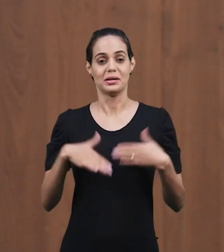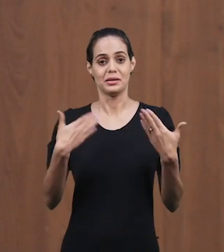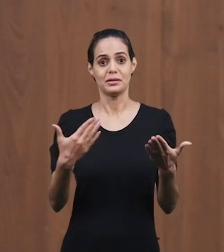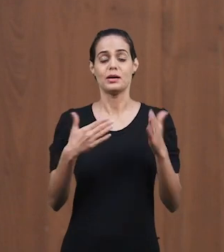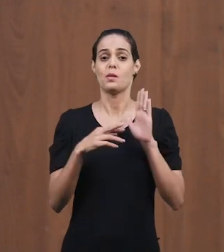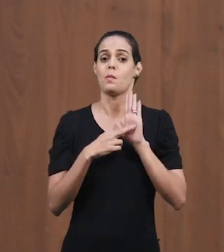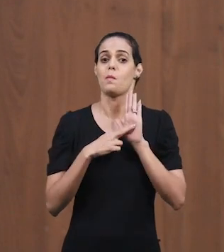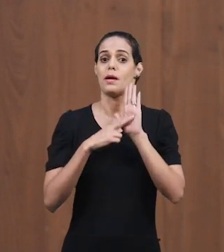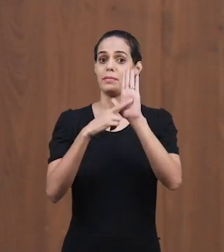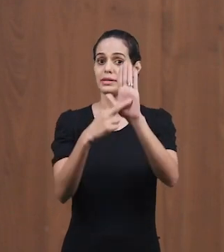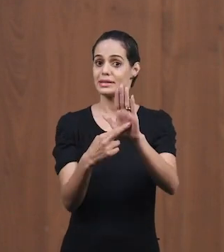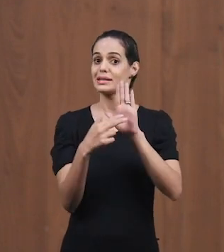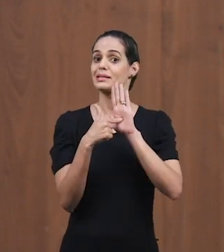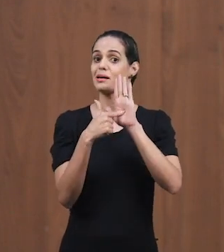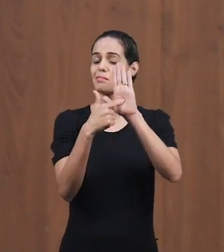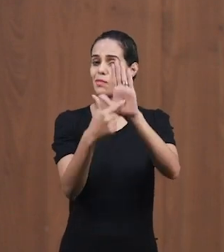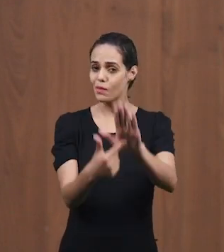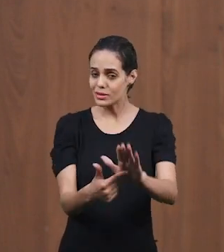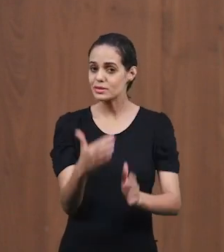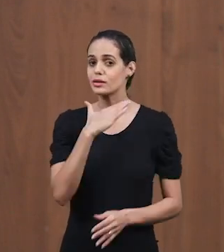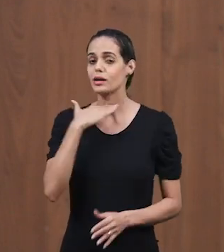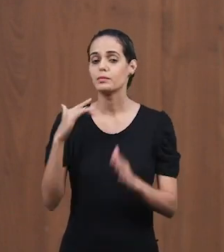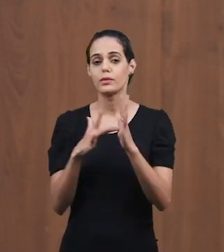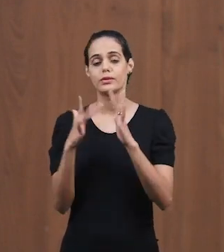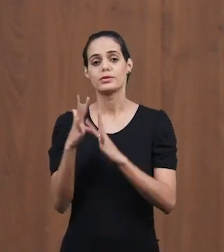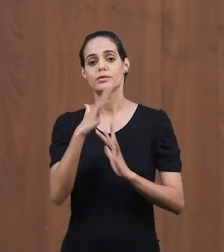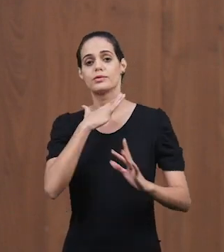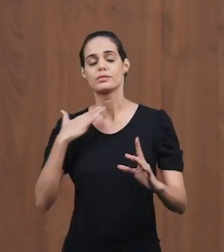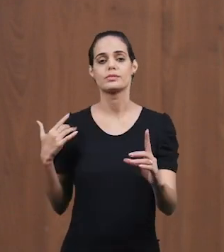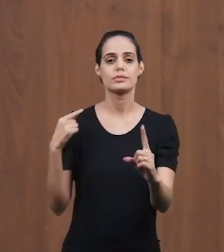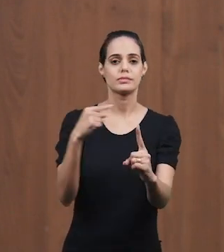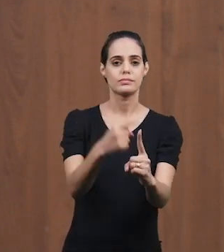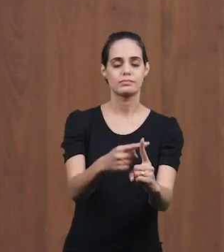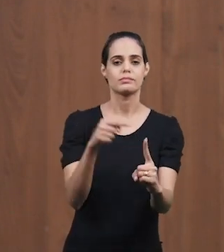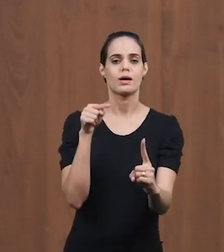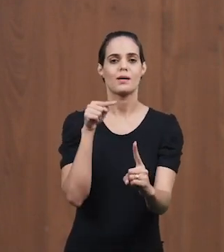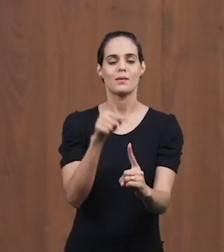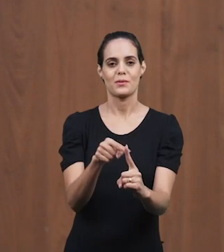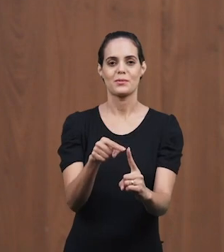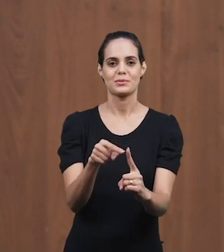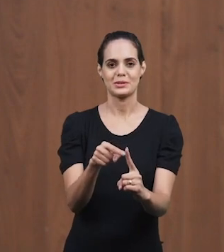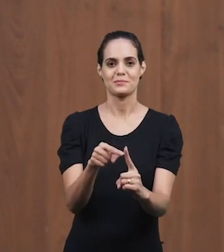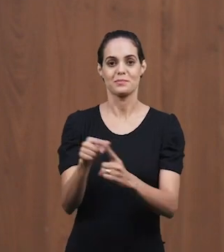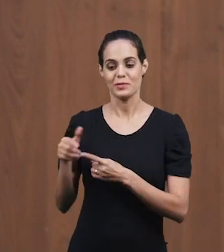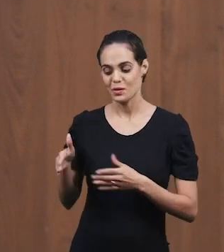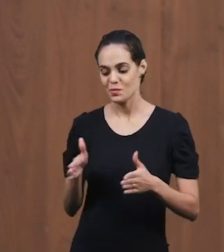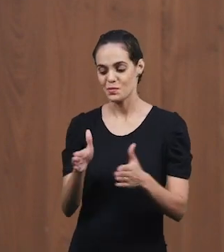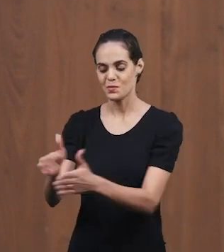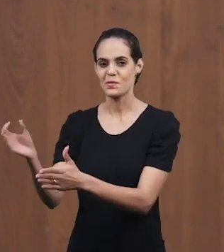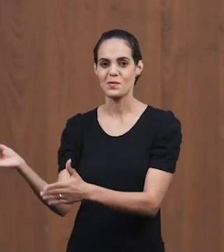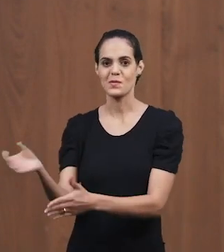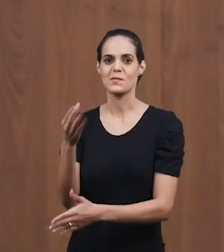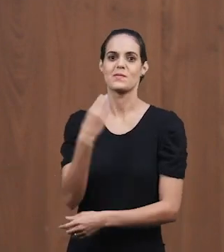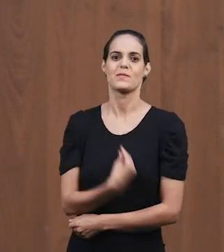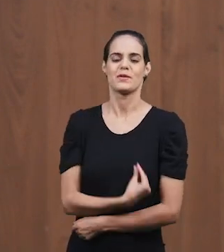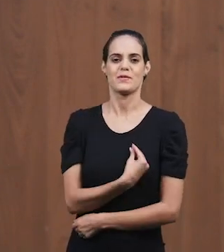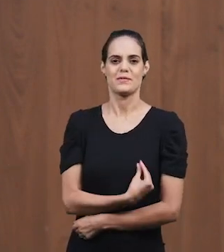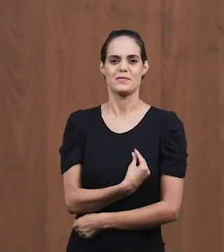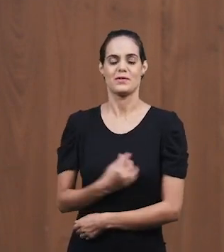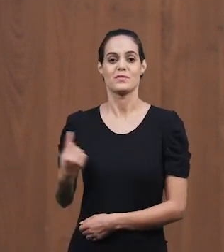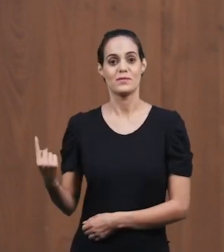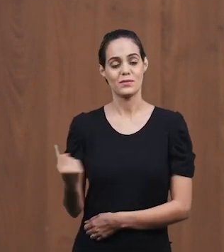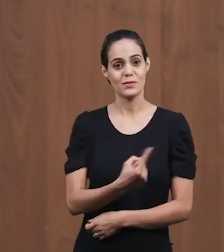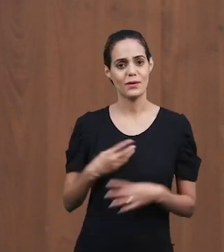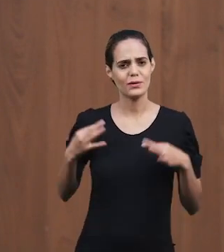Cela était une représentation que la mort de Jésus à la croix a ouvert un nouveau et vivant